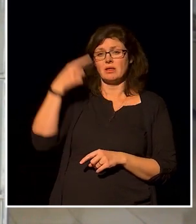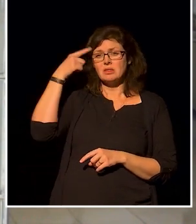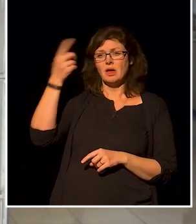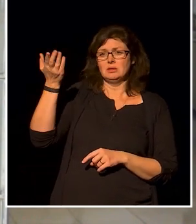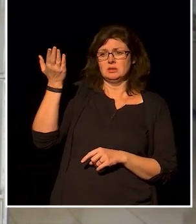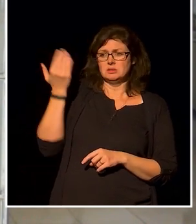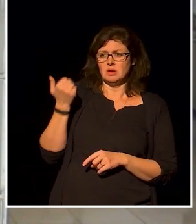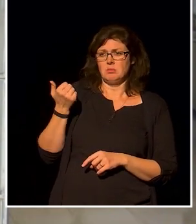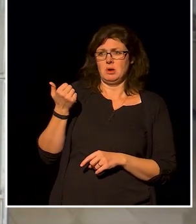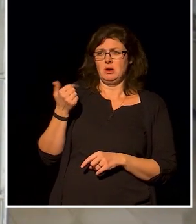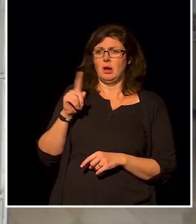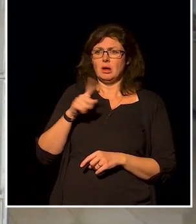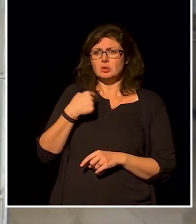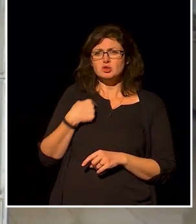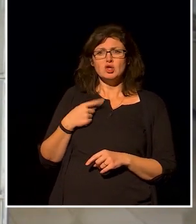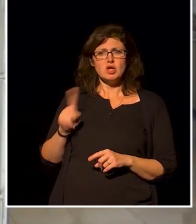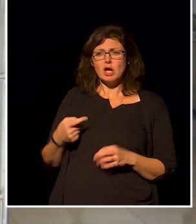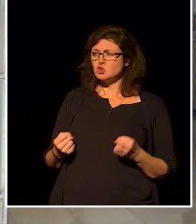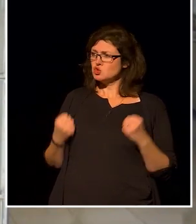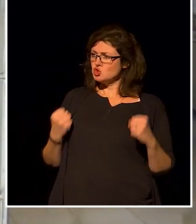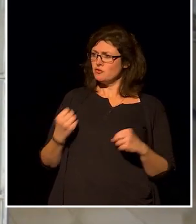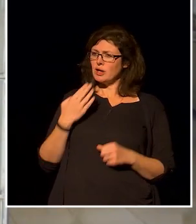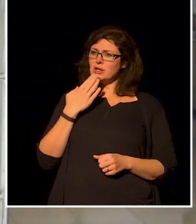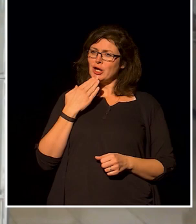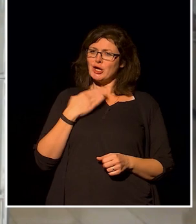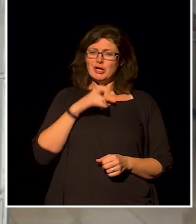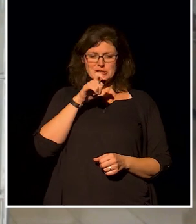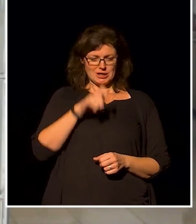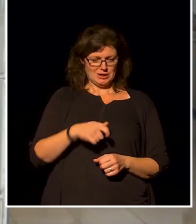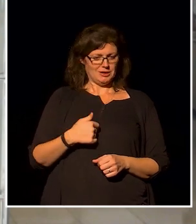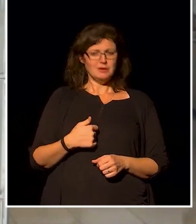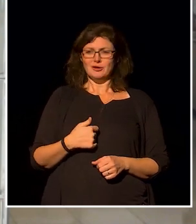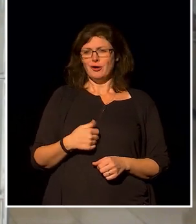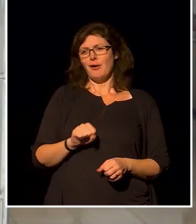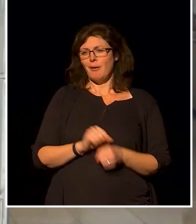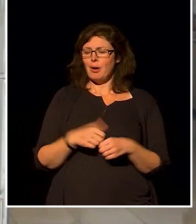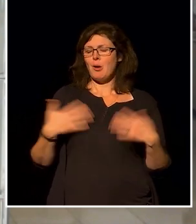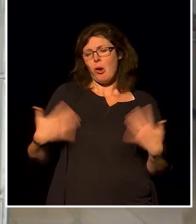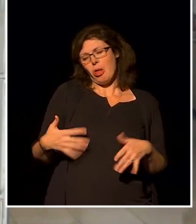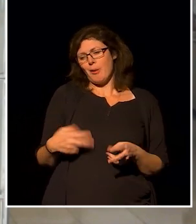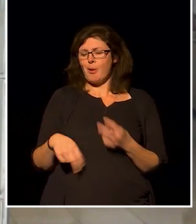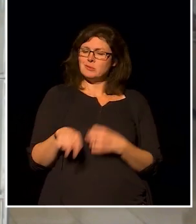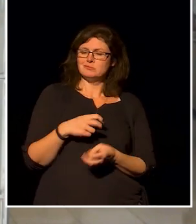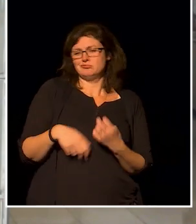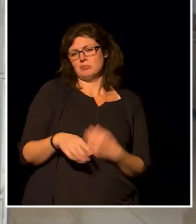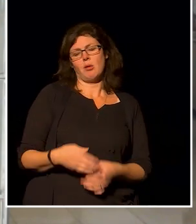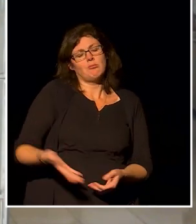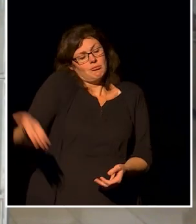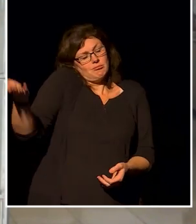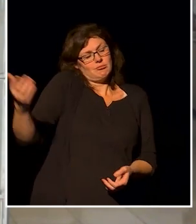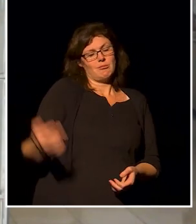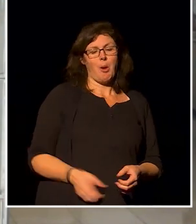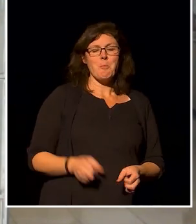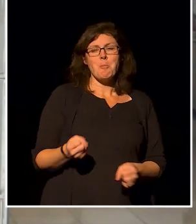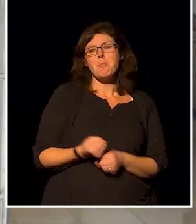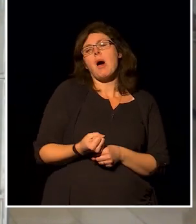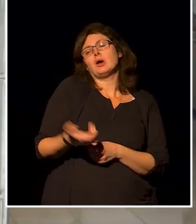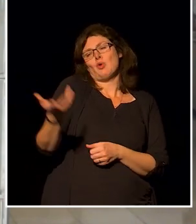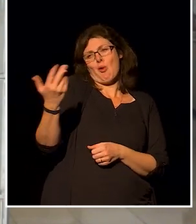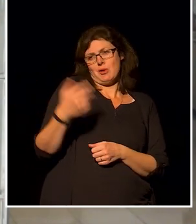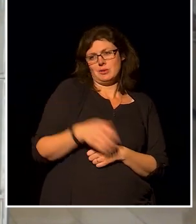als souveräner Israeli kann ich gelassen damit umgehen, sollen sie halt irgendwie, ne?